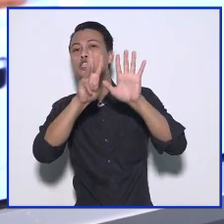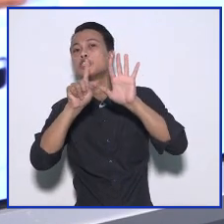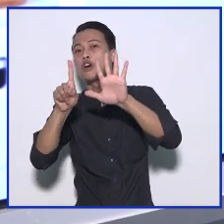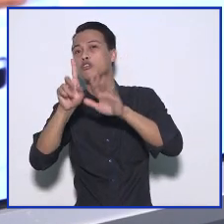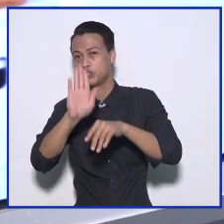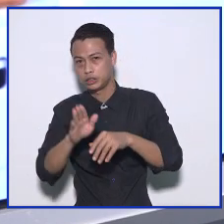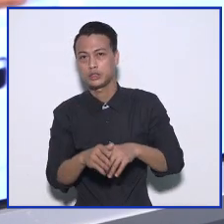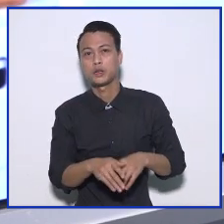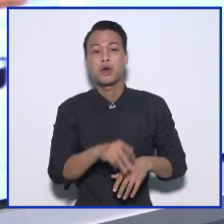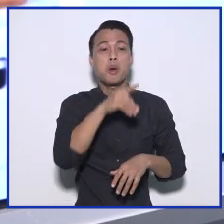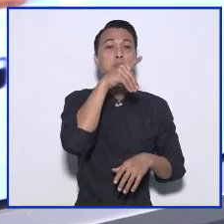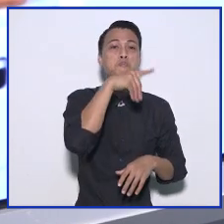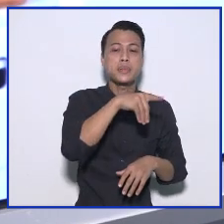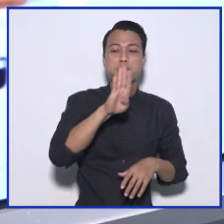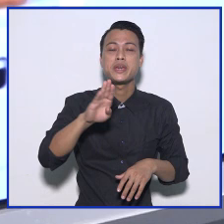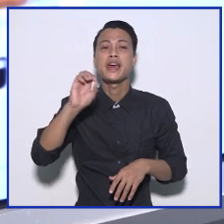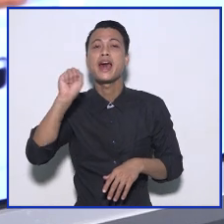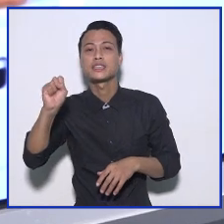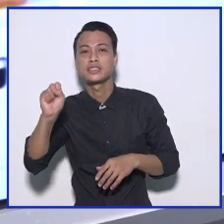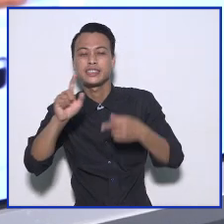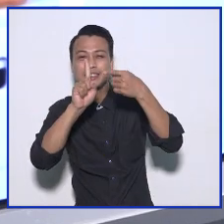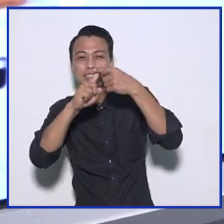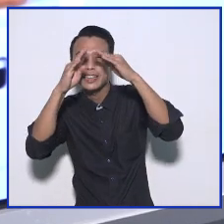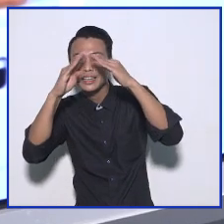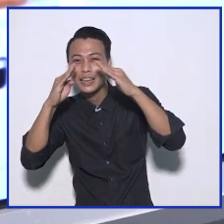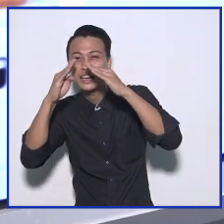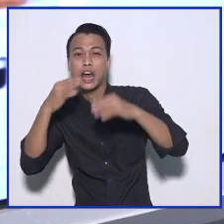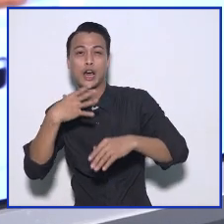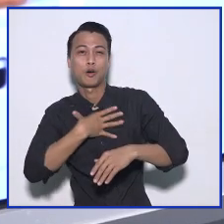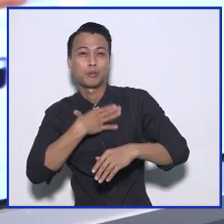နောက်တော့ကစေကန်းပေါင်းကတော့ကျမတို့86ခန်းရှိတယ်ဌာနကြီးစေကန်းတွေလည်း